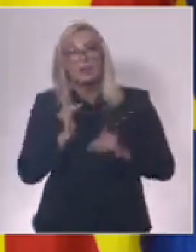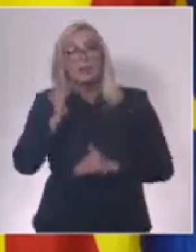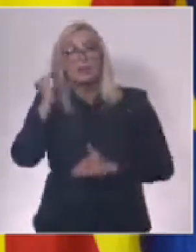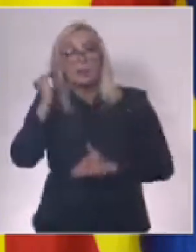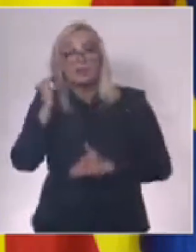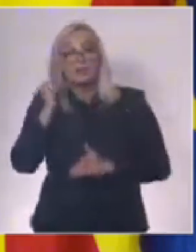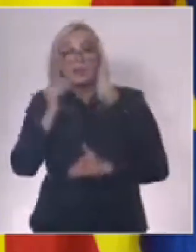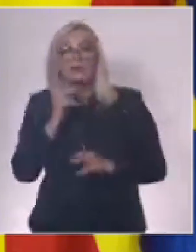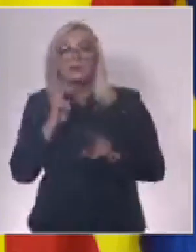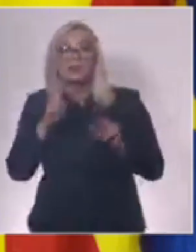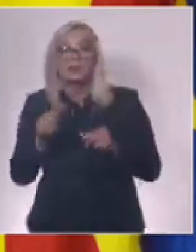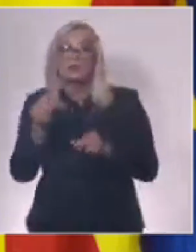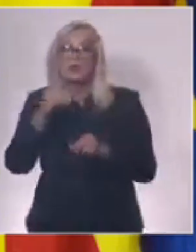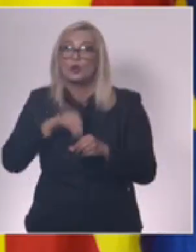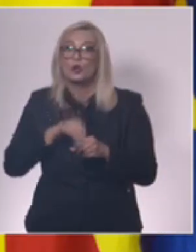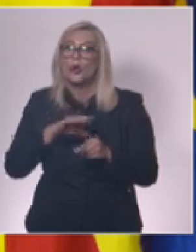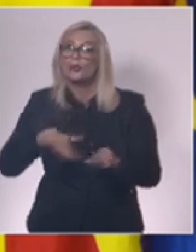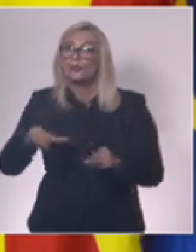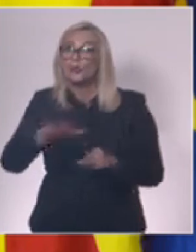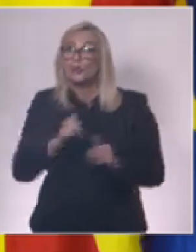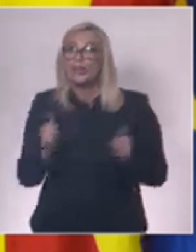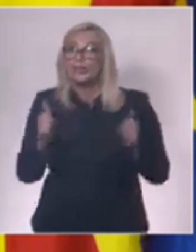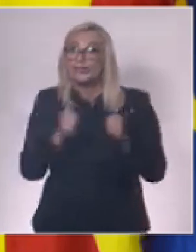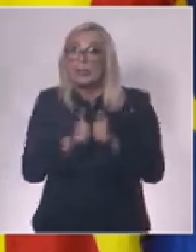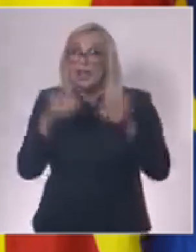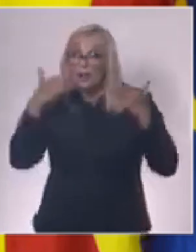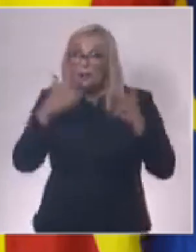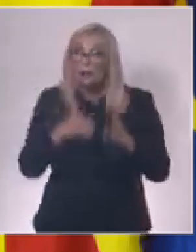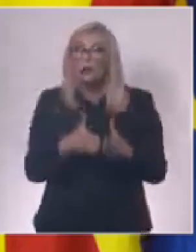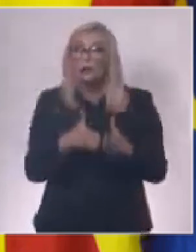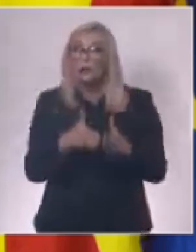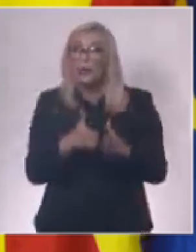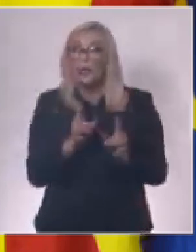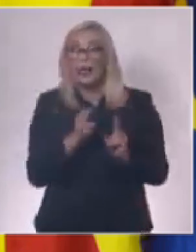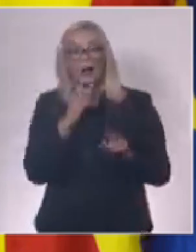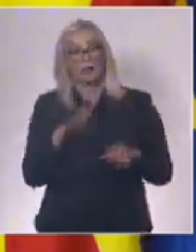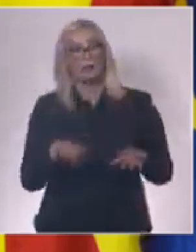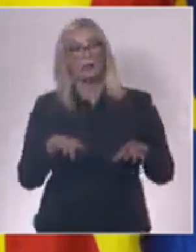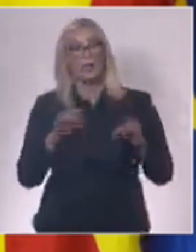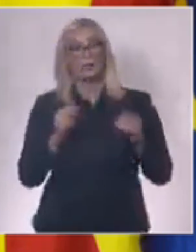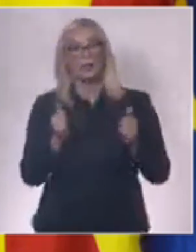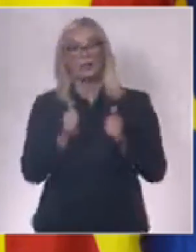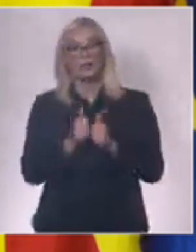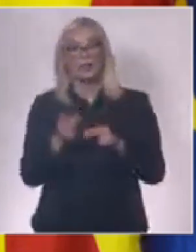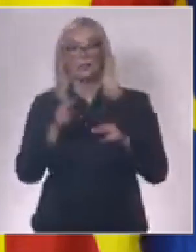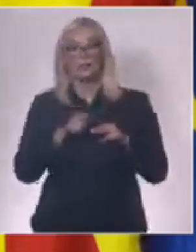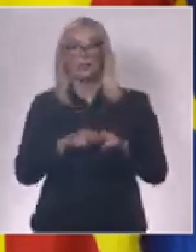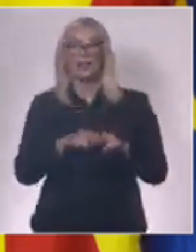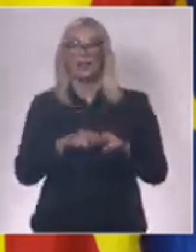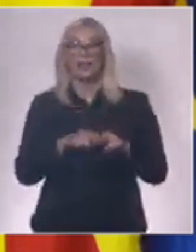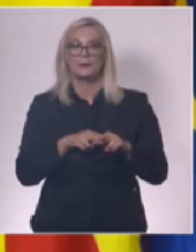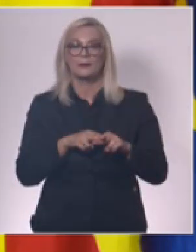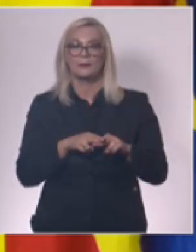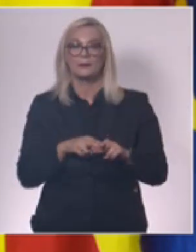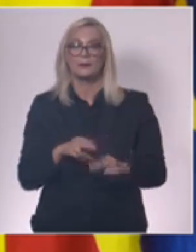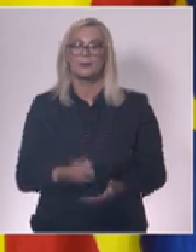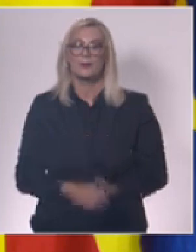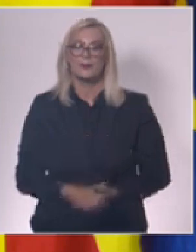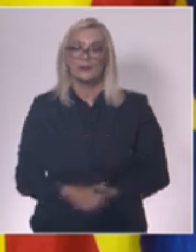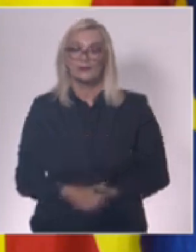да дополнително сите заеднички се фокусираме на тоа како би нашле заедничко решение. Во таа насока секако дека